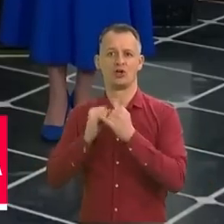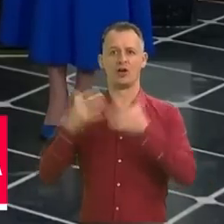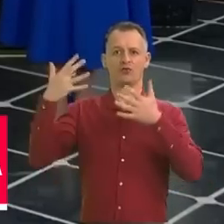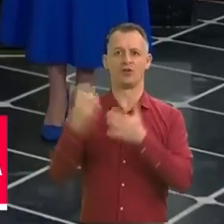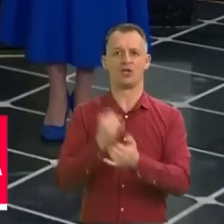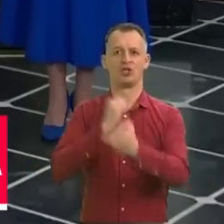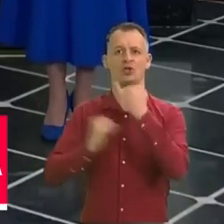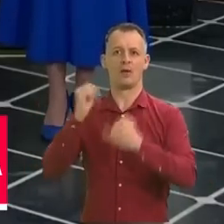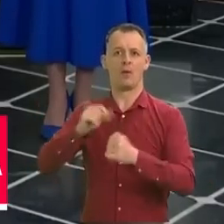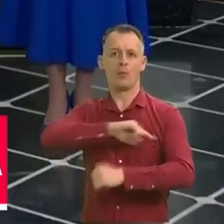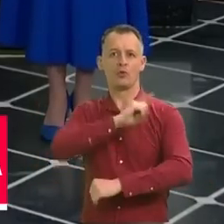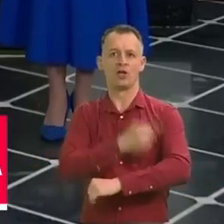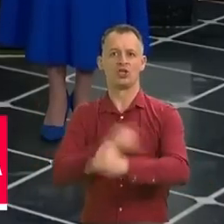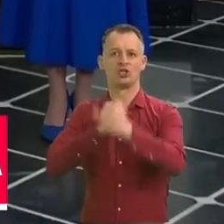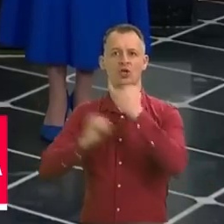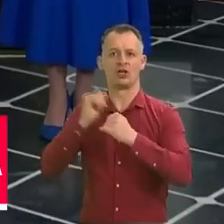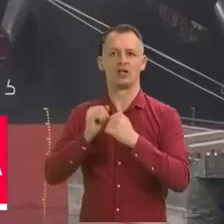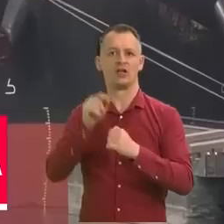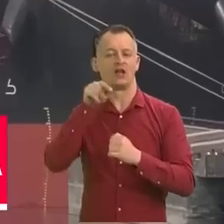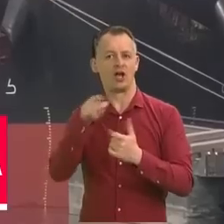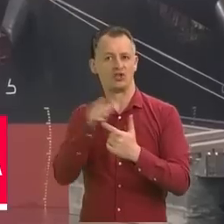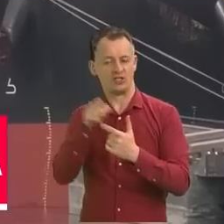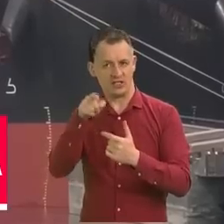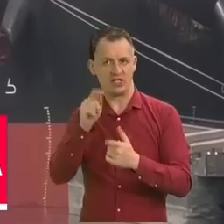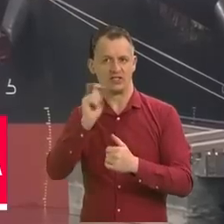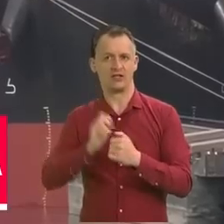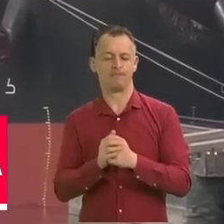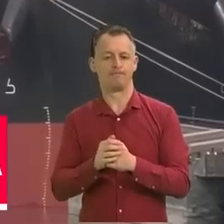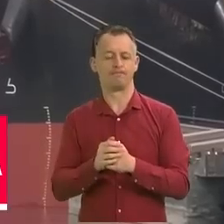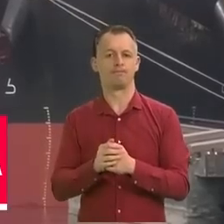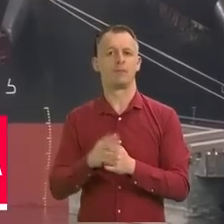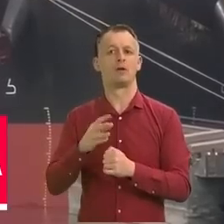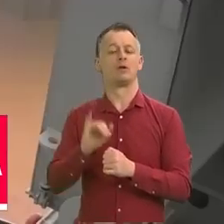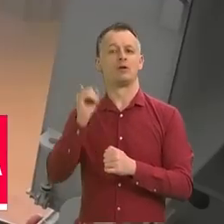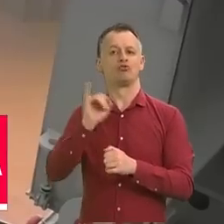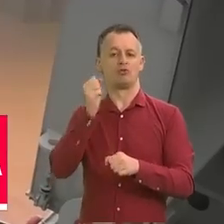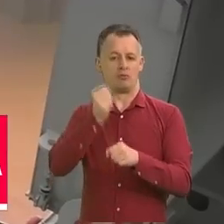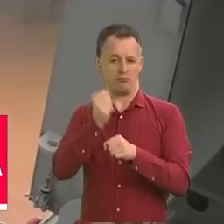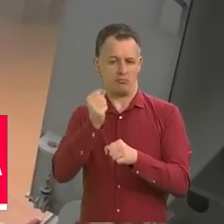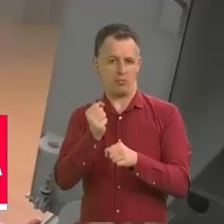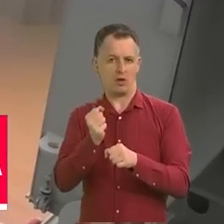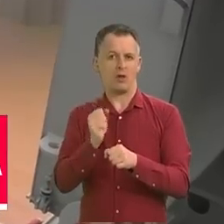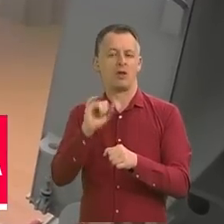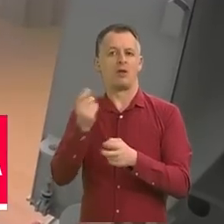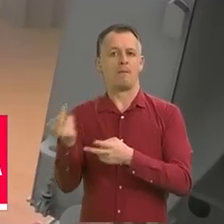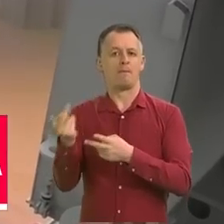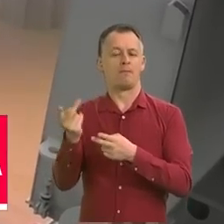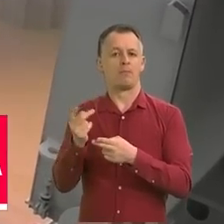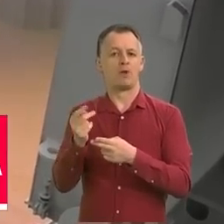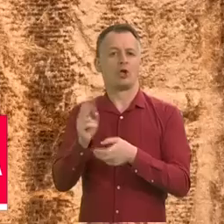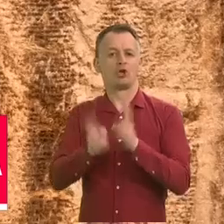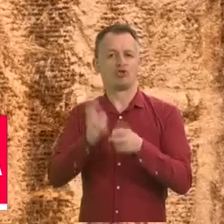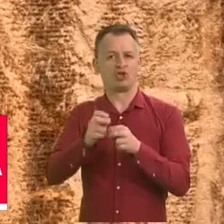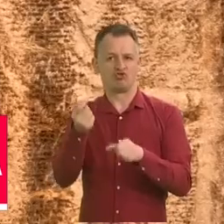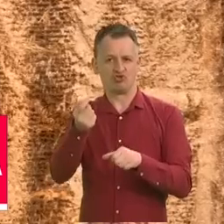і історична міцність між нашими державами. În schimb, producătorii polonezi de cereale sunt nervoși pentru că importurile din Ucraina au afectat piața